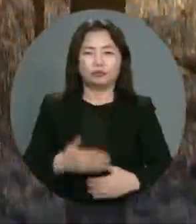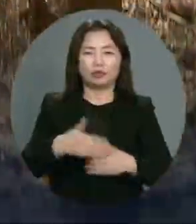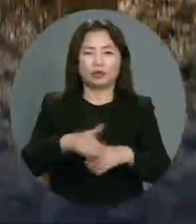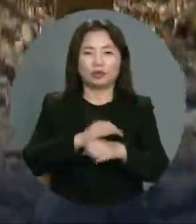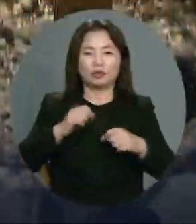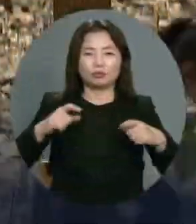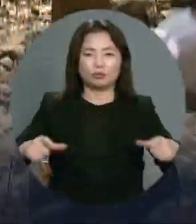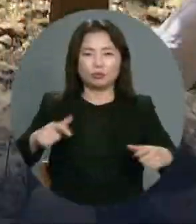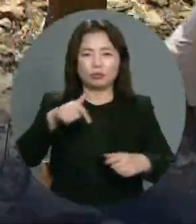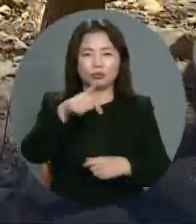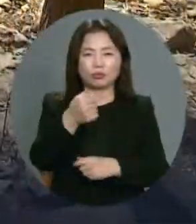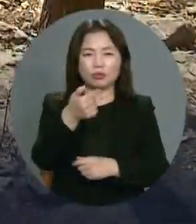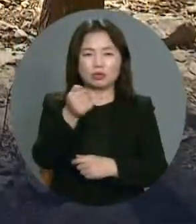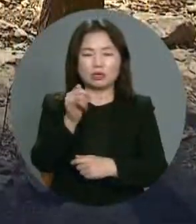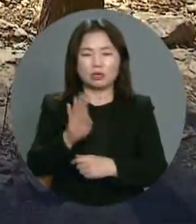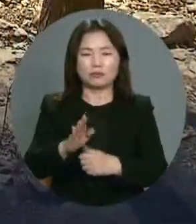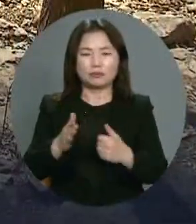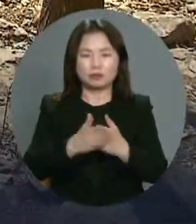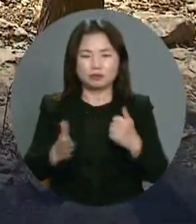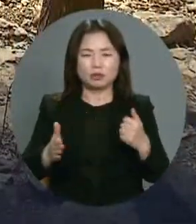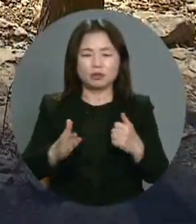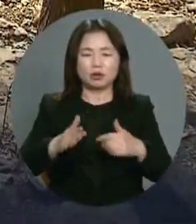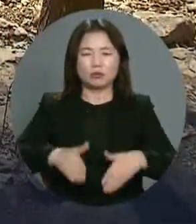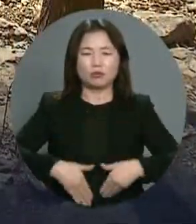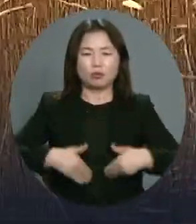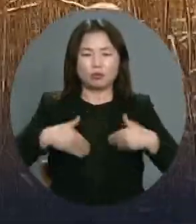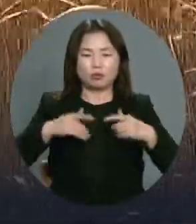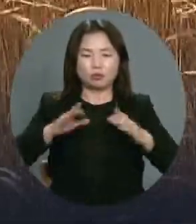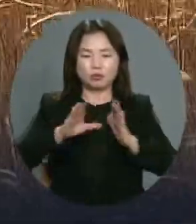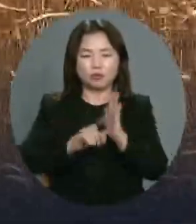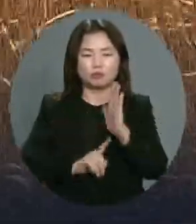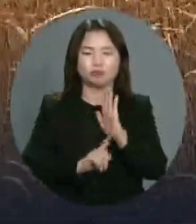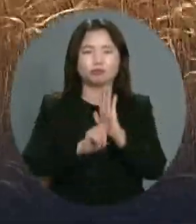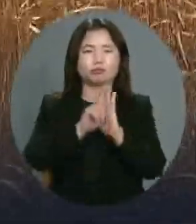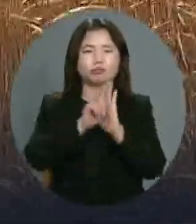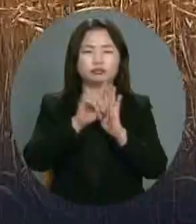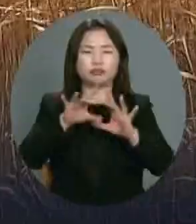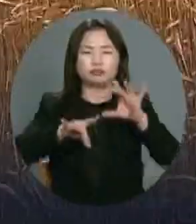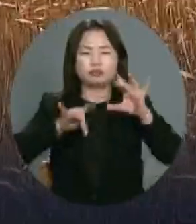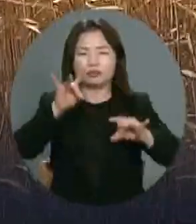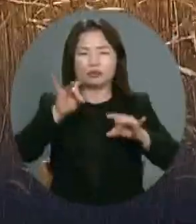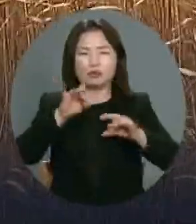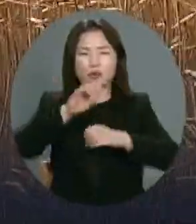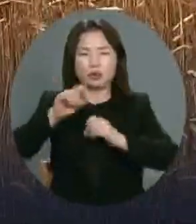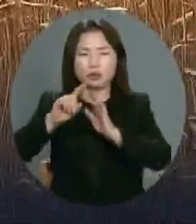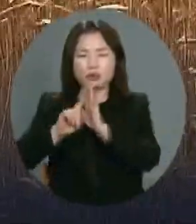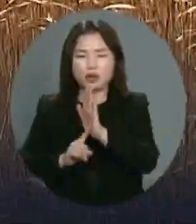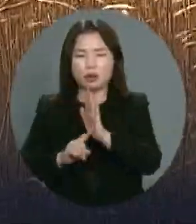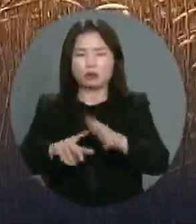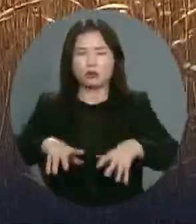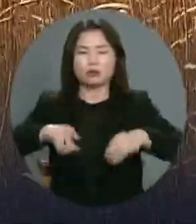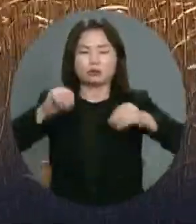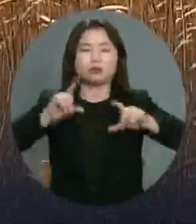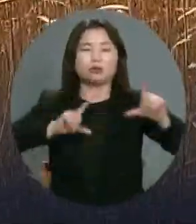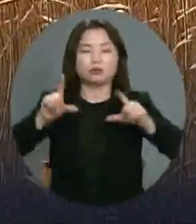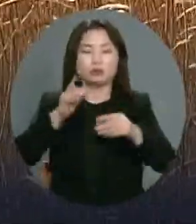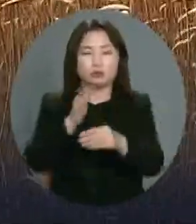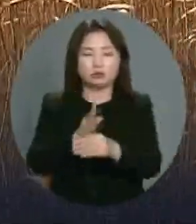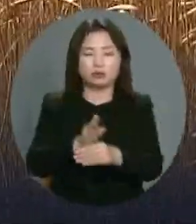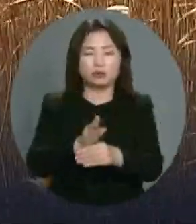경북은 고기압의 영향권에서 봄철 기온이 오르면서 상대 습도는 더 낮아져서 매우 건조한 날씨를 보이고